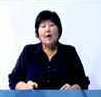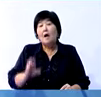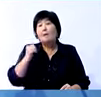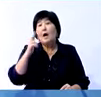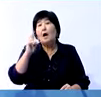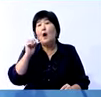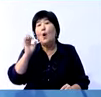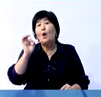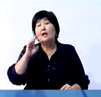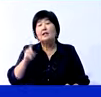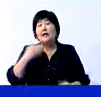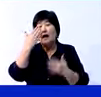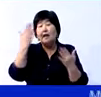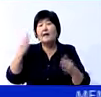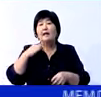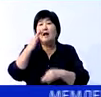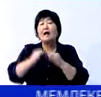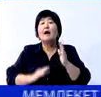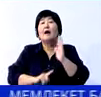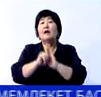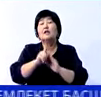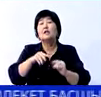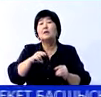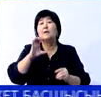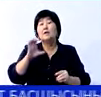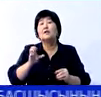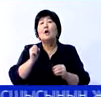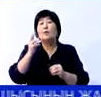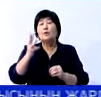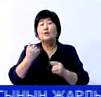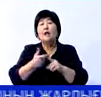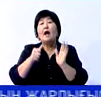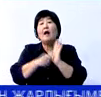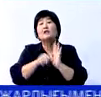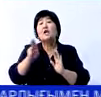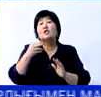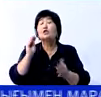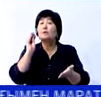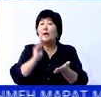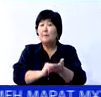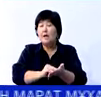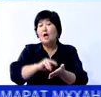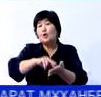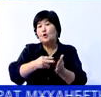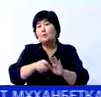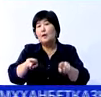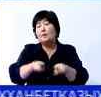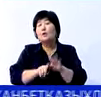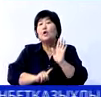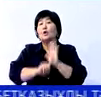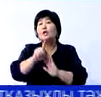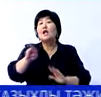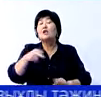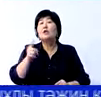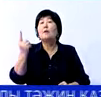Байқоңырдан халықаралық ғарыш станциясына Прогресс МС-13 кемесін ұшыру 6 желтоқсанға белгіленді. Жоспар бойынша бұл ұшырылым